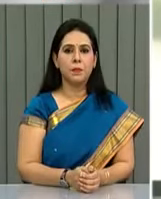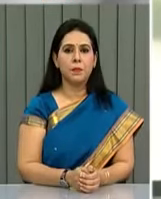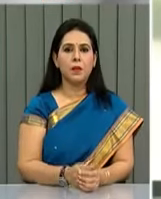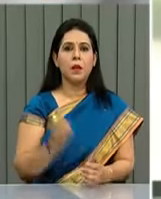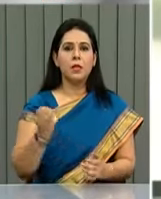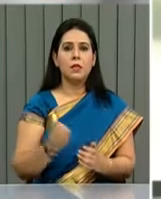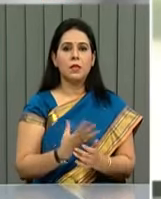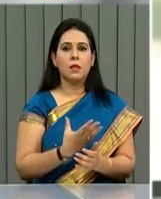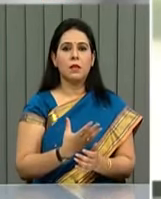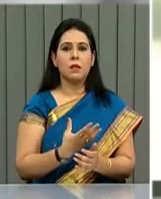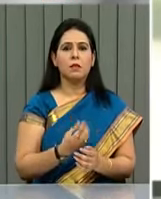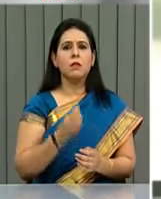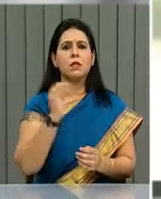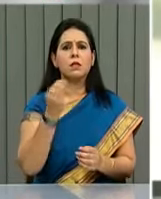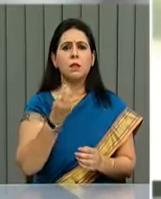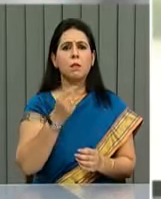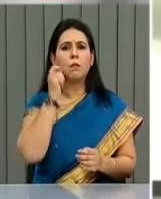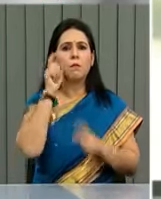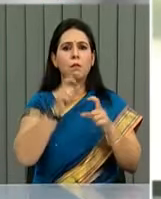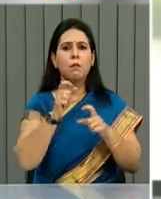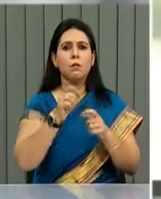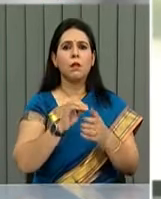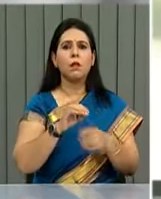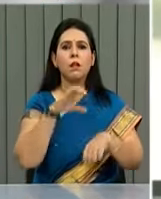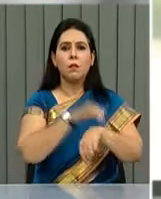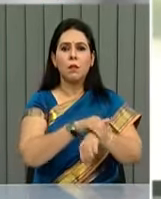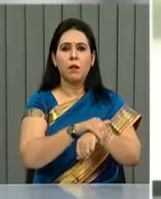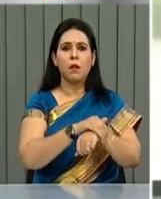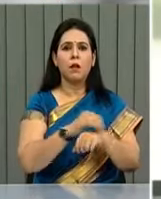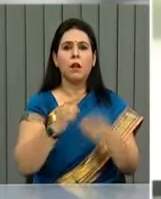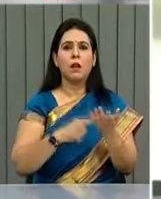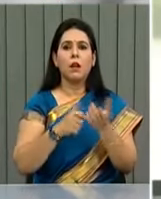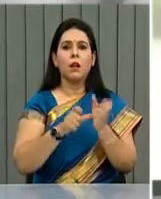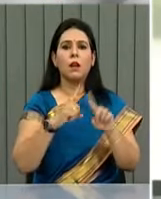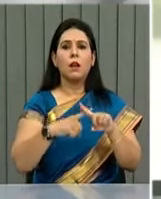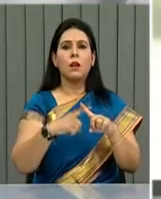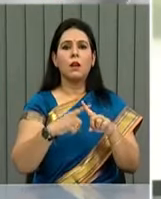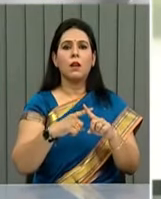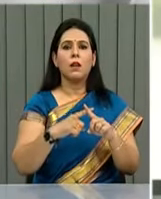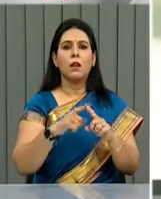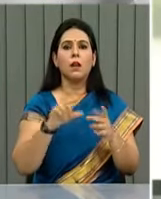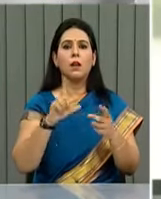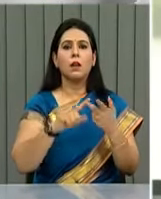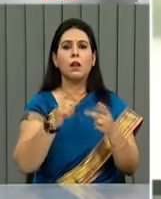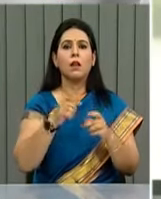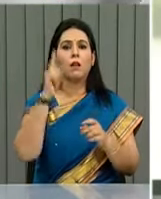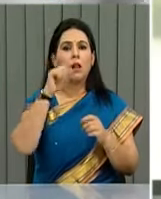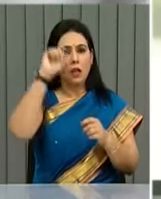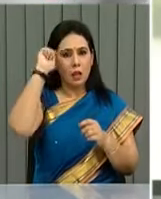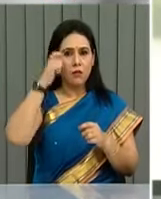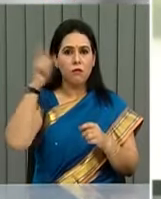आरंभ में कुछ लोग पकड़े गए जिनके एक टैक्स हेवन लिंचनस्टाइन में खाते थे।